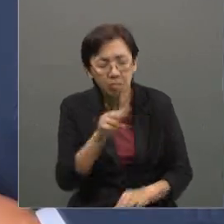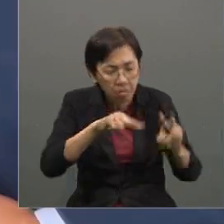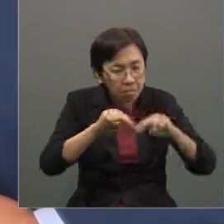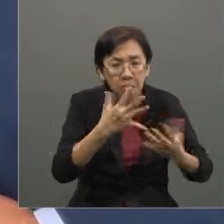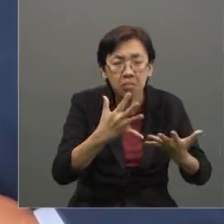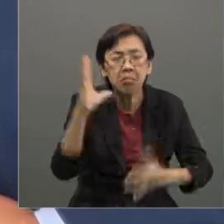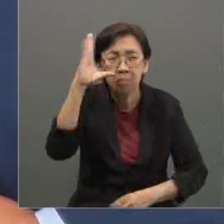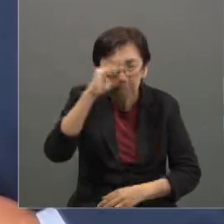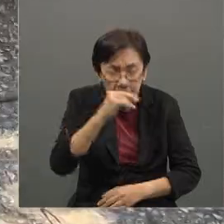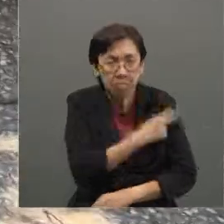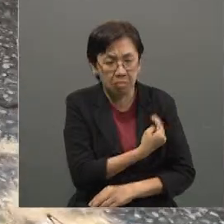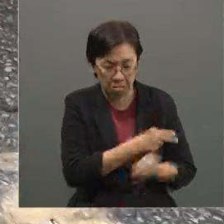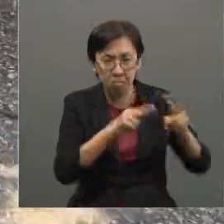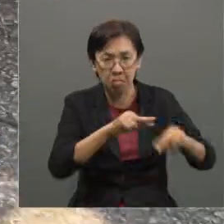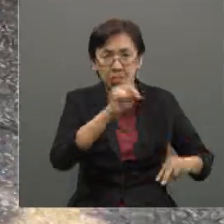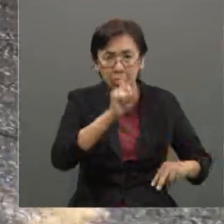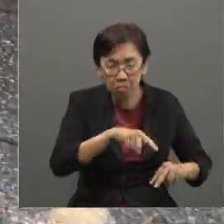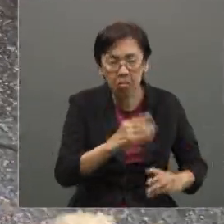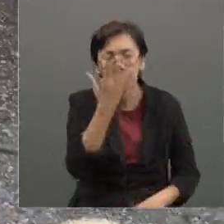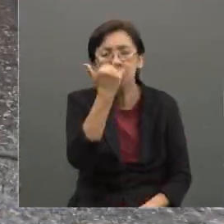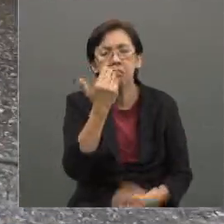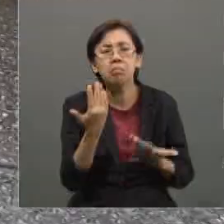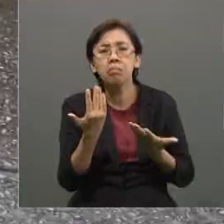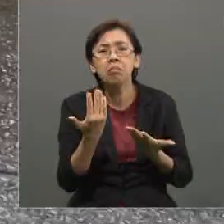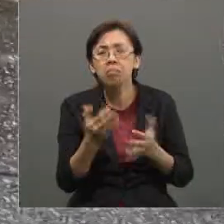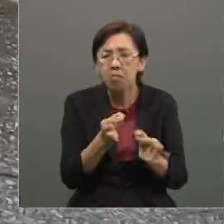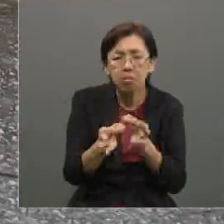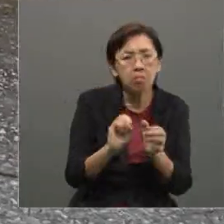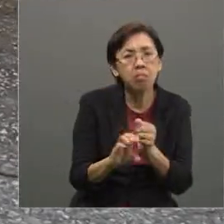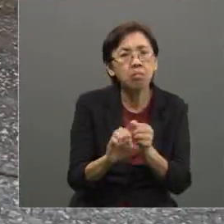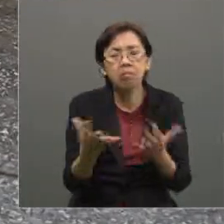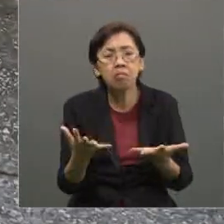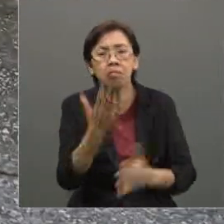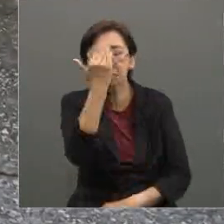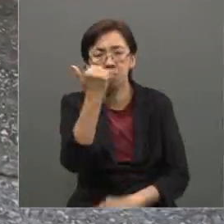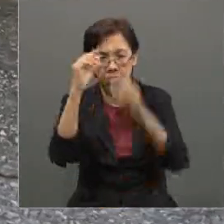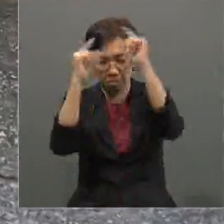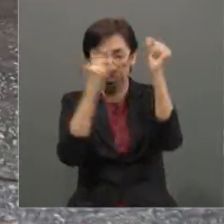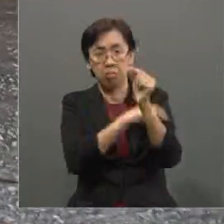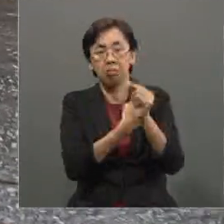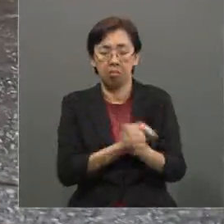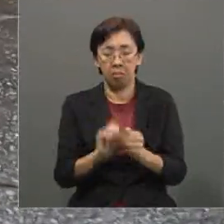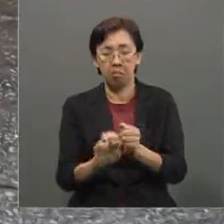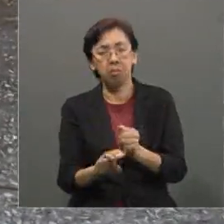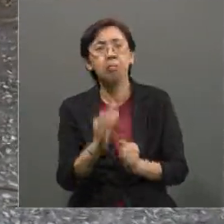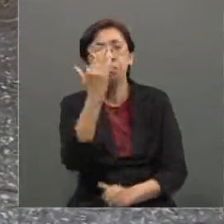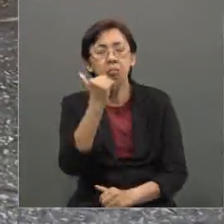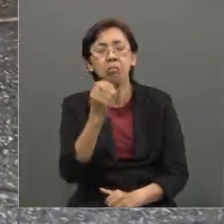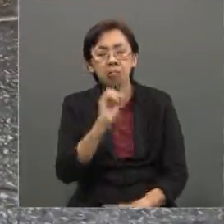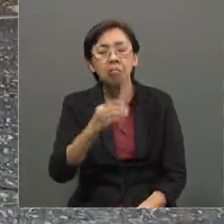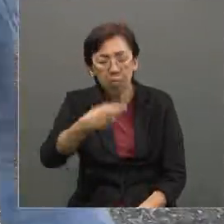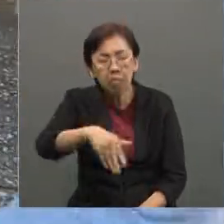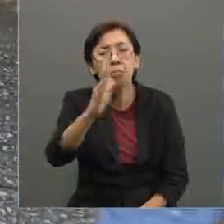กลางคืนยังไงก็ต้องมีแพทย์เวรแล้วทำไมผู้ป่วยไม่ได้รับคำปรึกษาจากแพทย์กลายเป็นพยาบาลเวรที่บอกให้เขากลับบ้าน